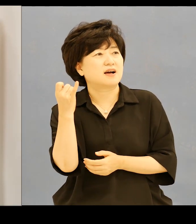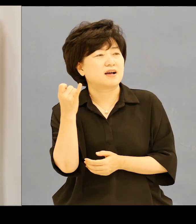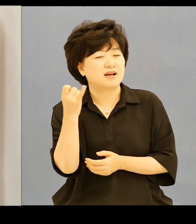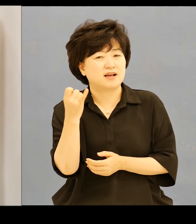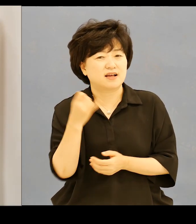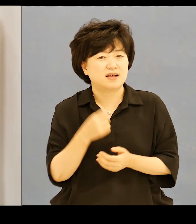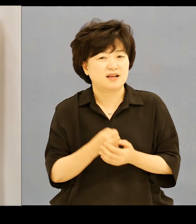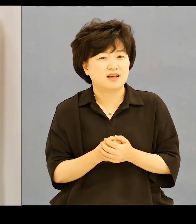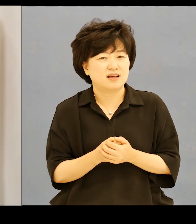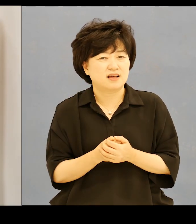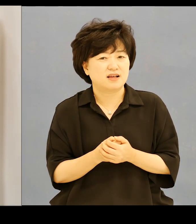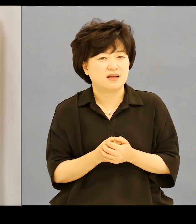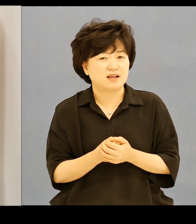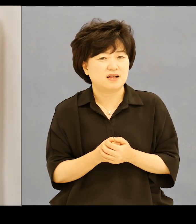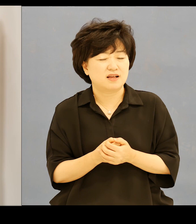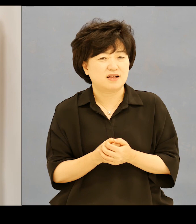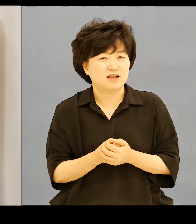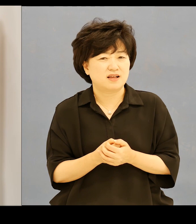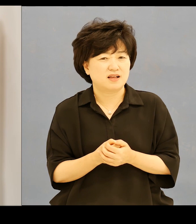엄마께서 이제